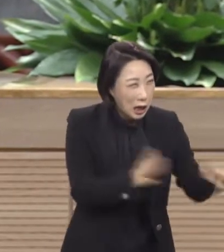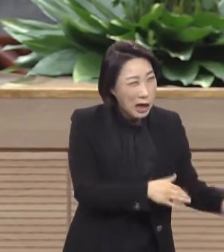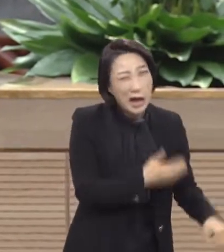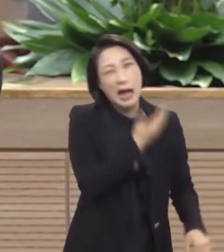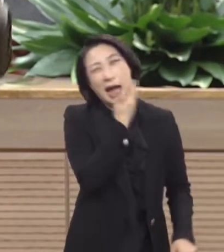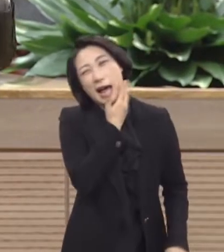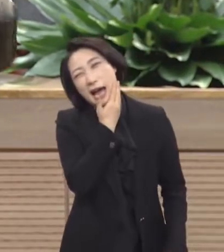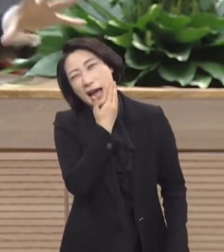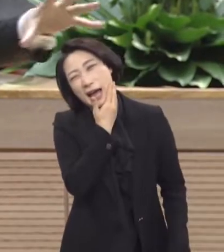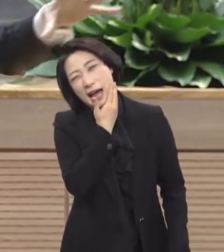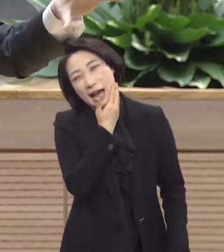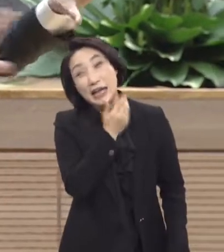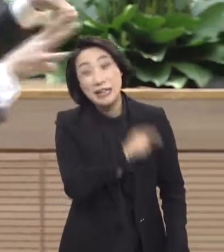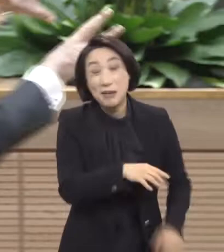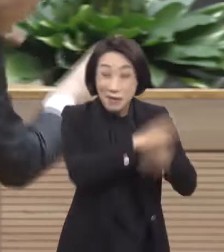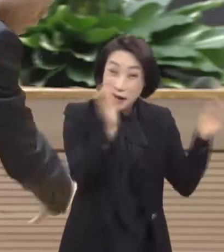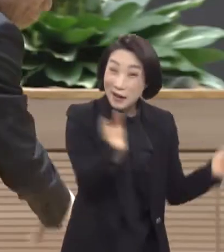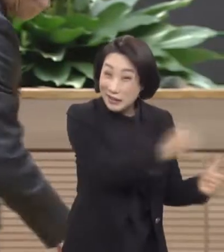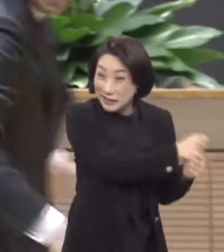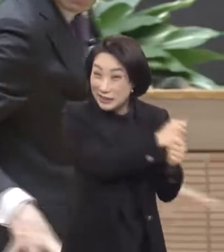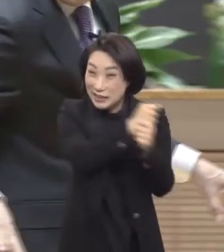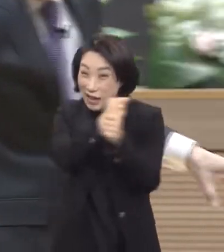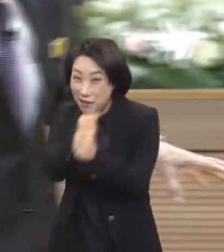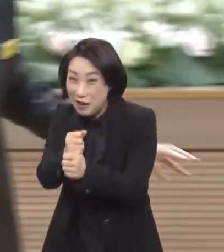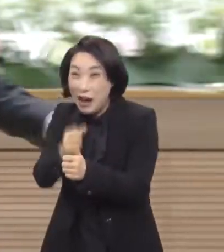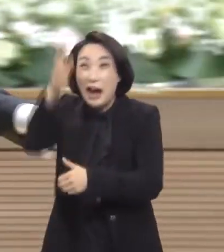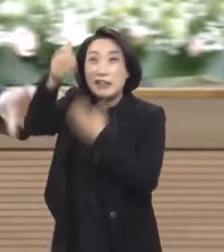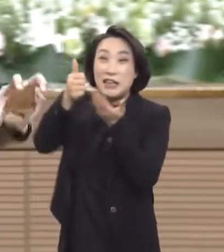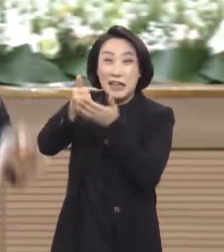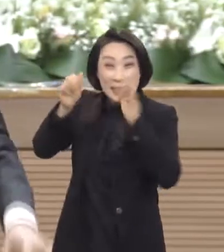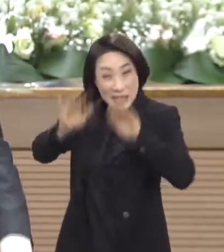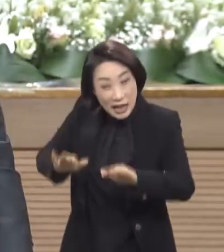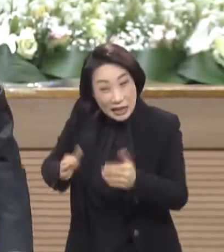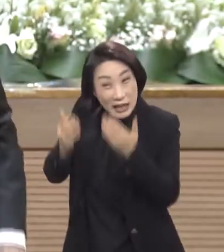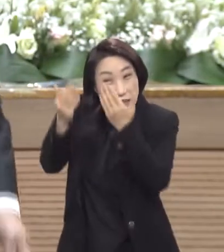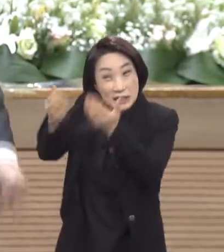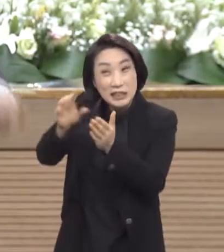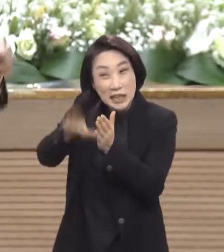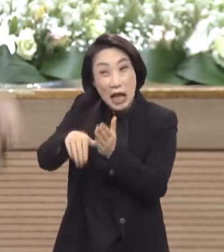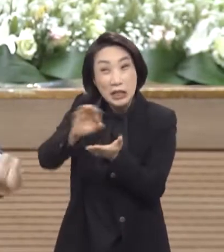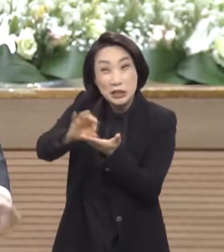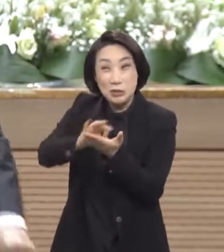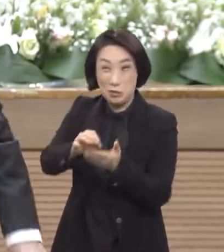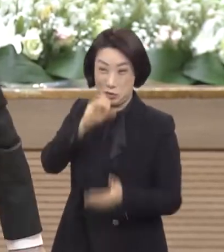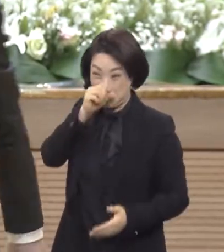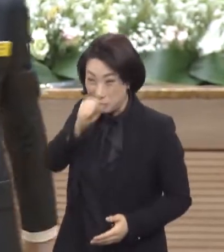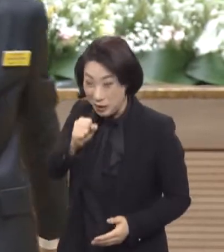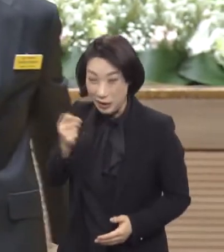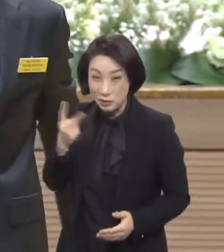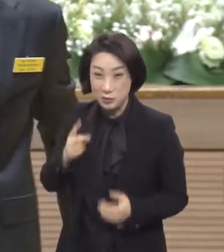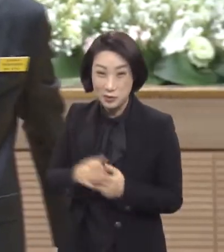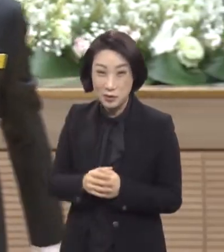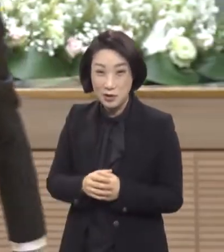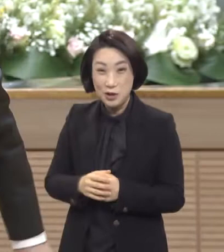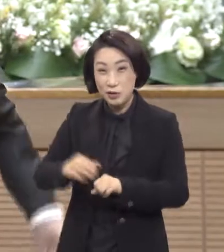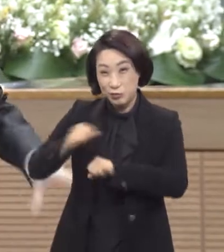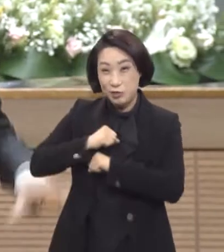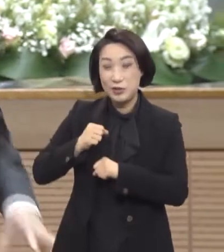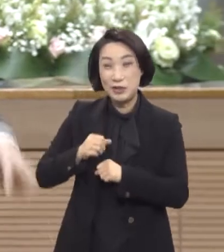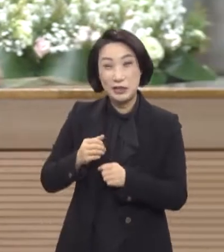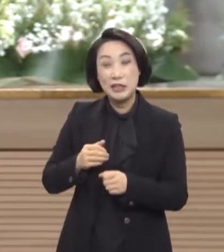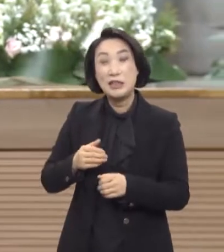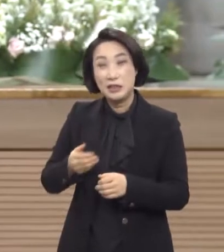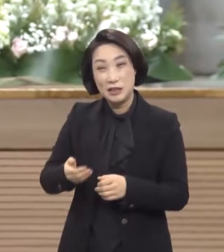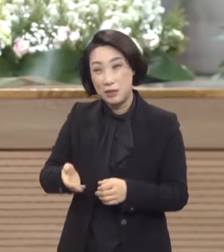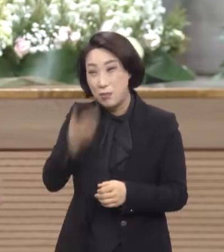아까워서요, 그거 갖다가 하나님께 제사하는 데 쓰고요, 군량미를 쓰면